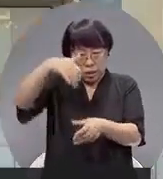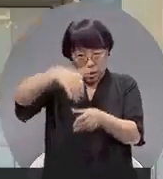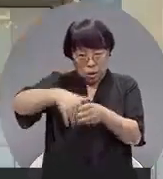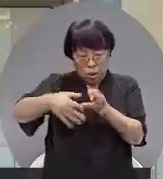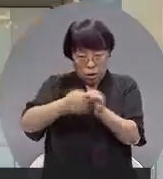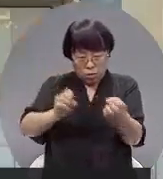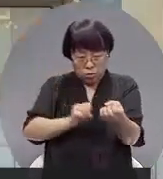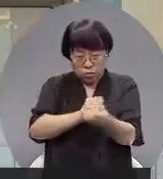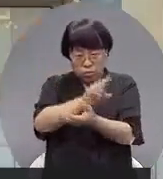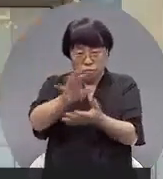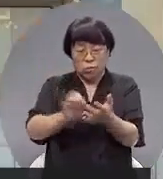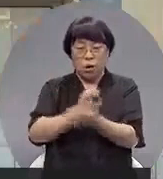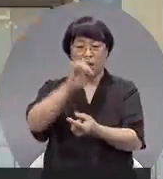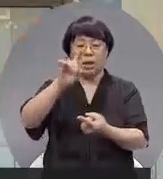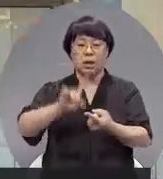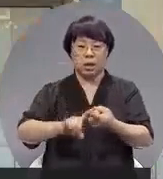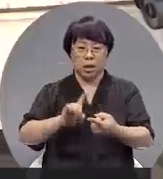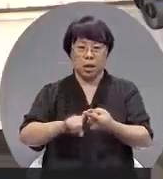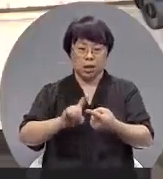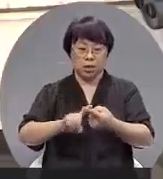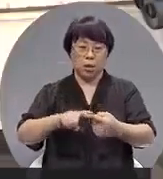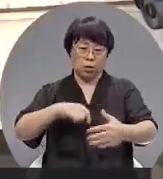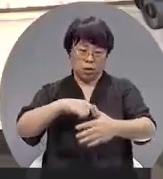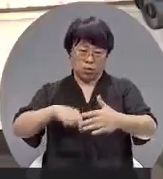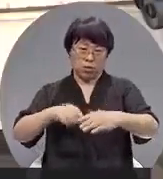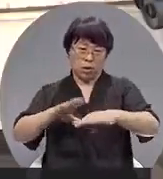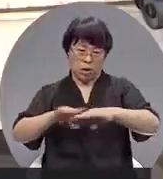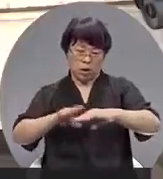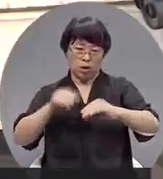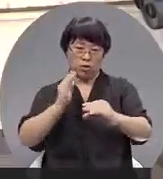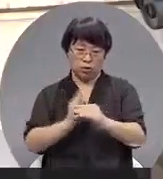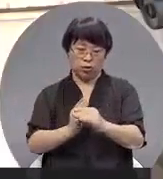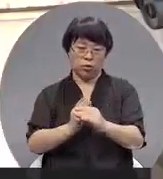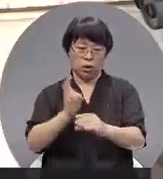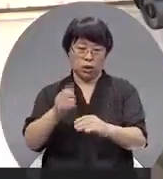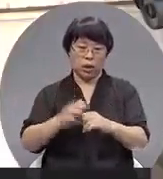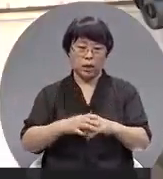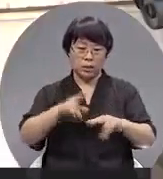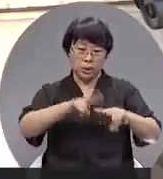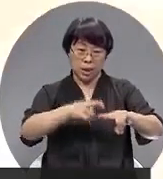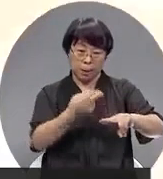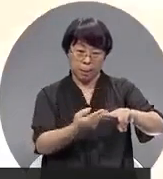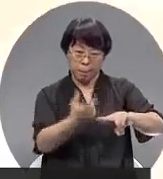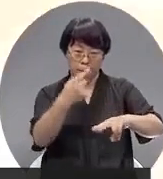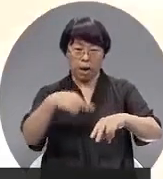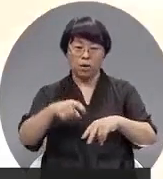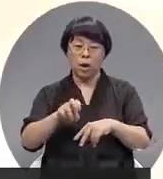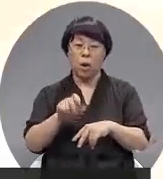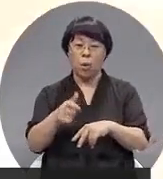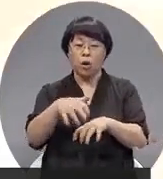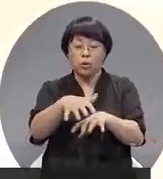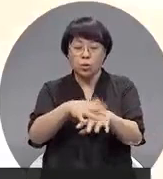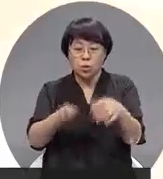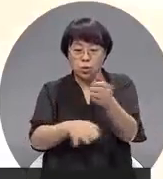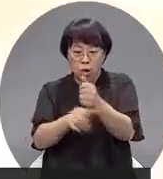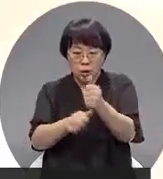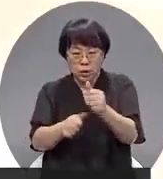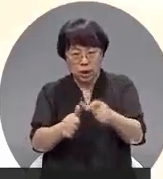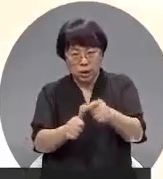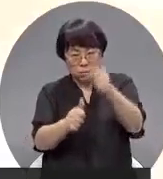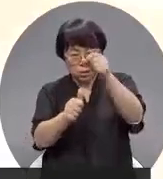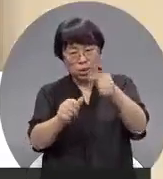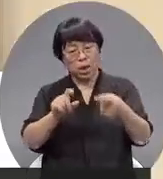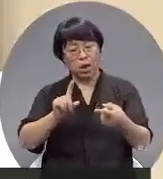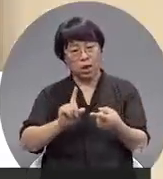힘 충북도당 에 내용도 수속 되는 분위기입니다 공석으로 남아 있는 청주 서원 보직 위원장은 산엔 미대의